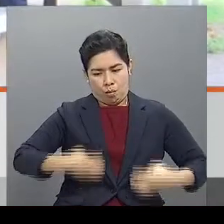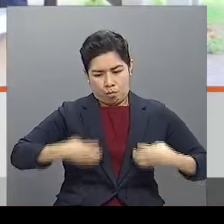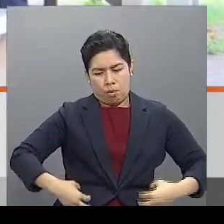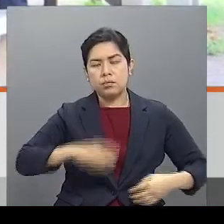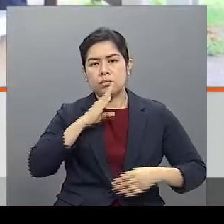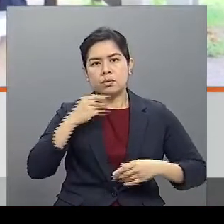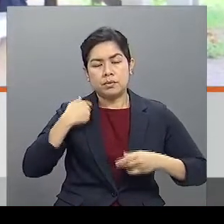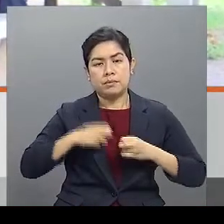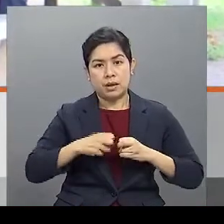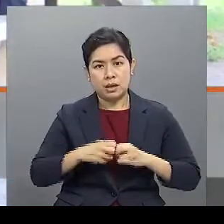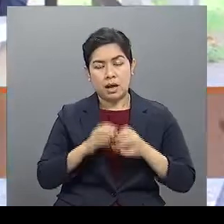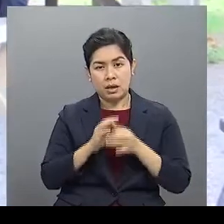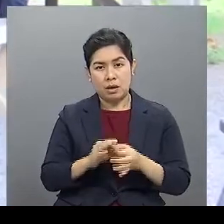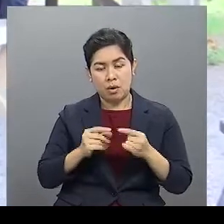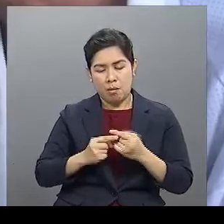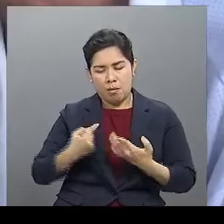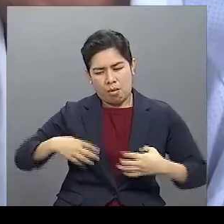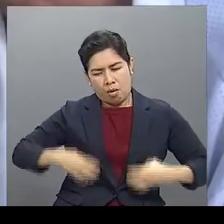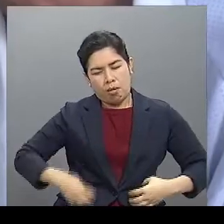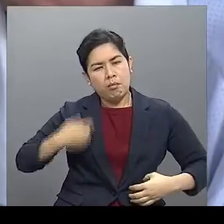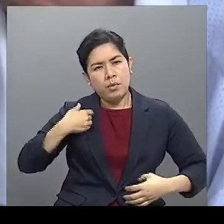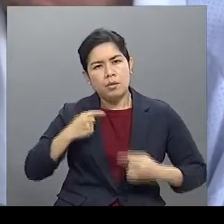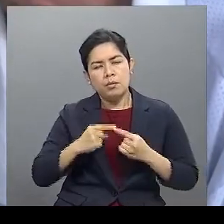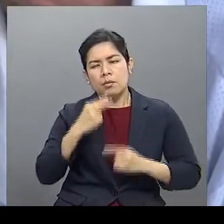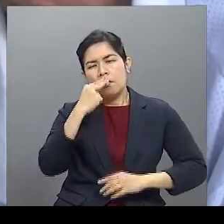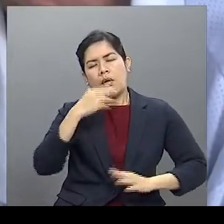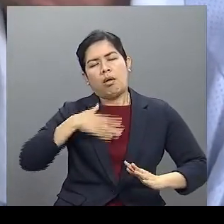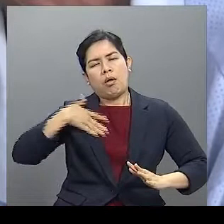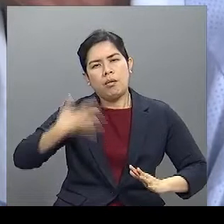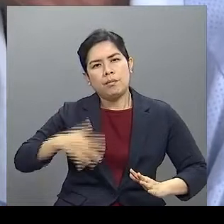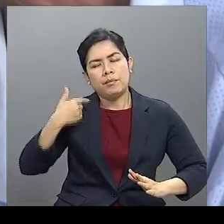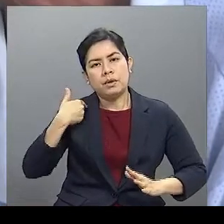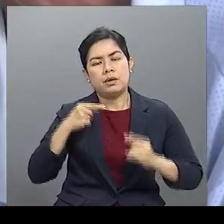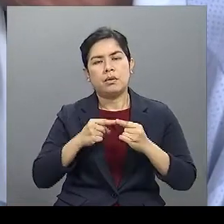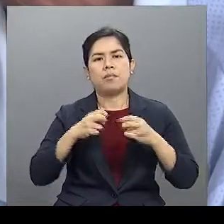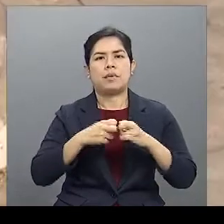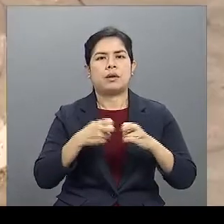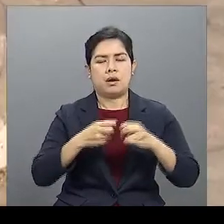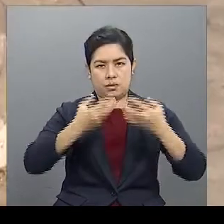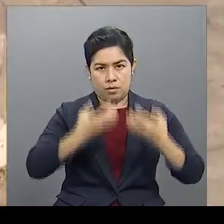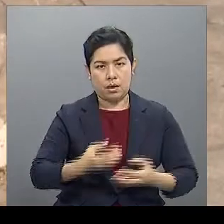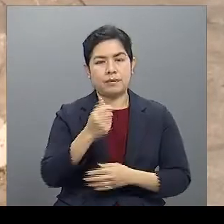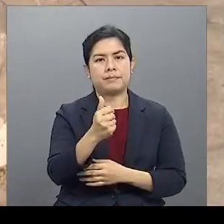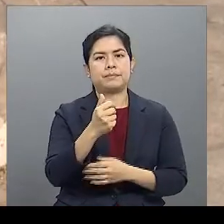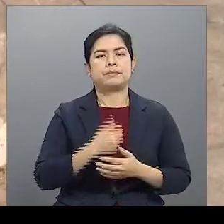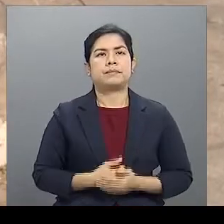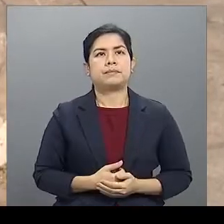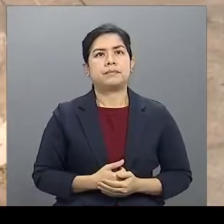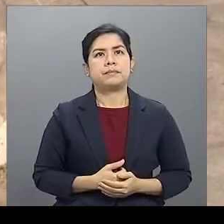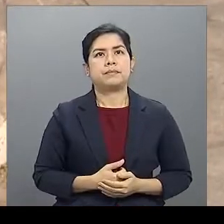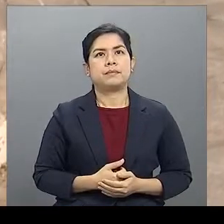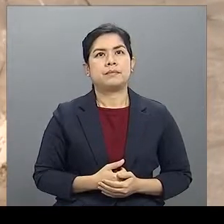คถุงลมป่งพองโรคหอบหืดจะมีโอกาสทำให้โรคกำเริบเฉียบพลันได้นอกจ